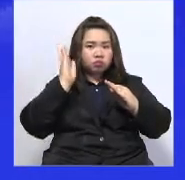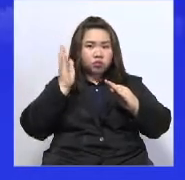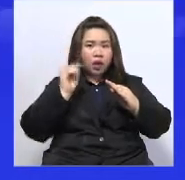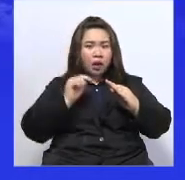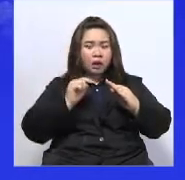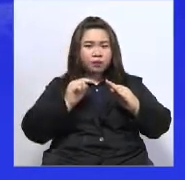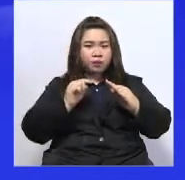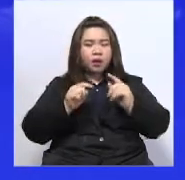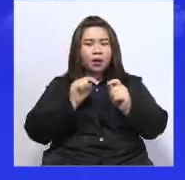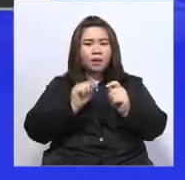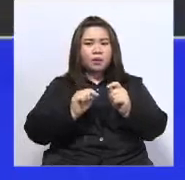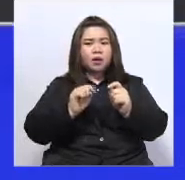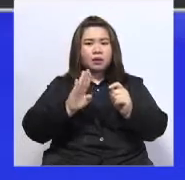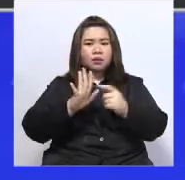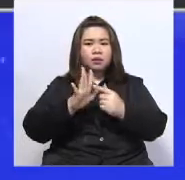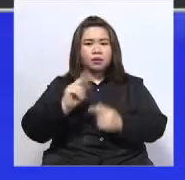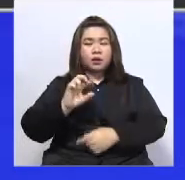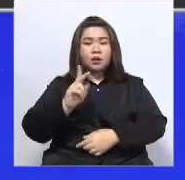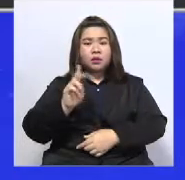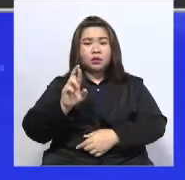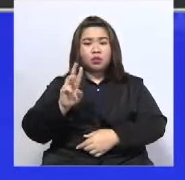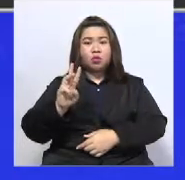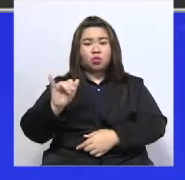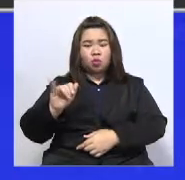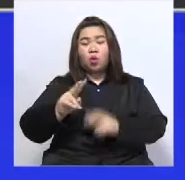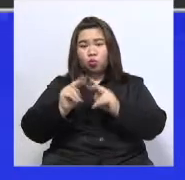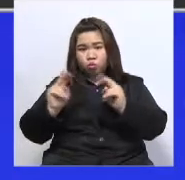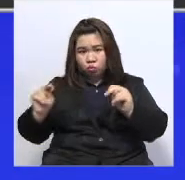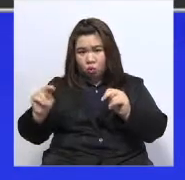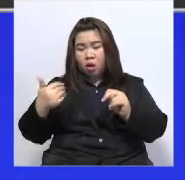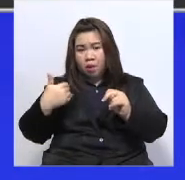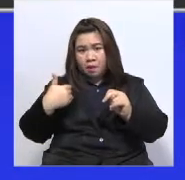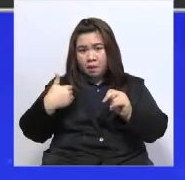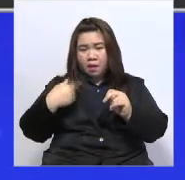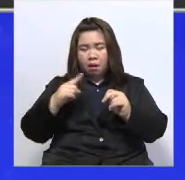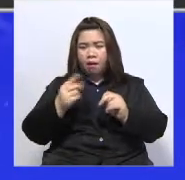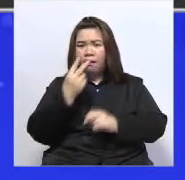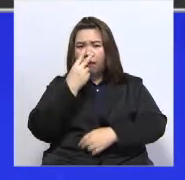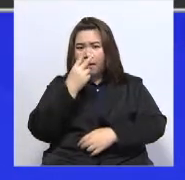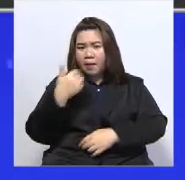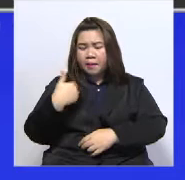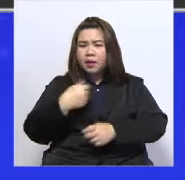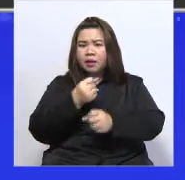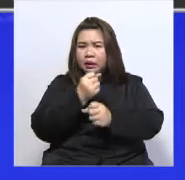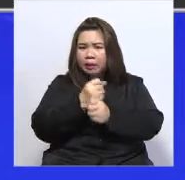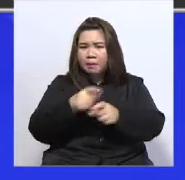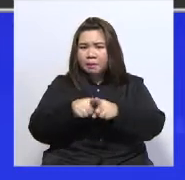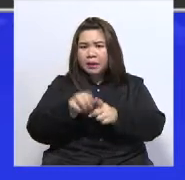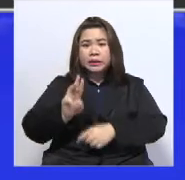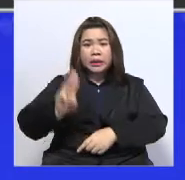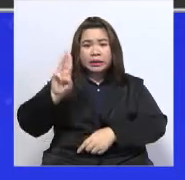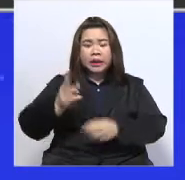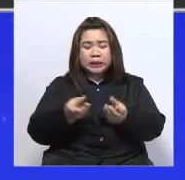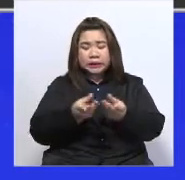โชคปิติอำเภอบางกรวยจังหวัดนนทบุรีและพบว่ามีการทำขออภัยค่ะและพบว่ามีการทำสัญญาเช่า